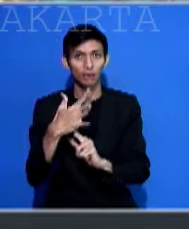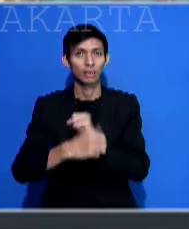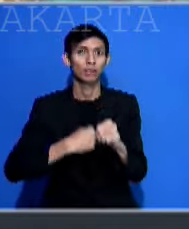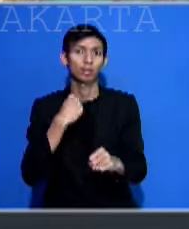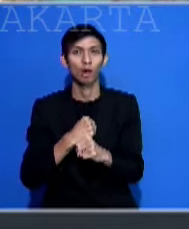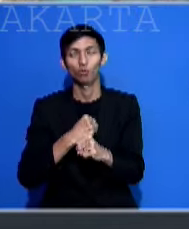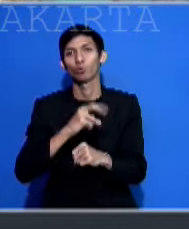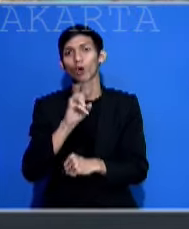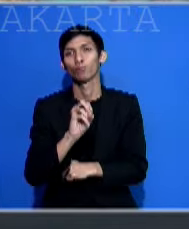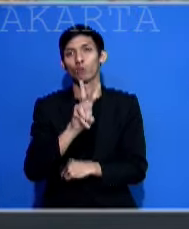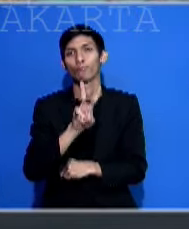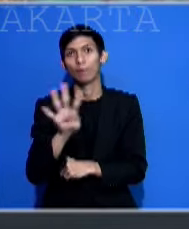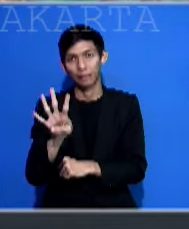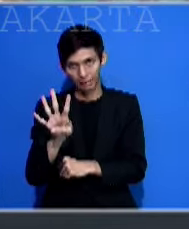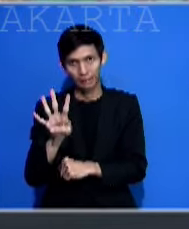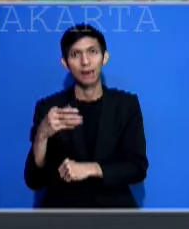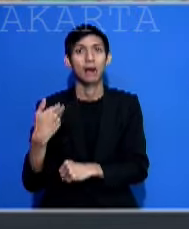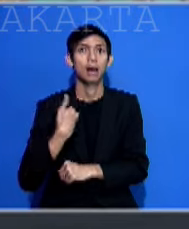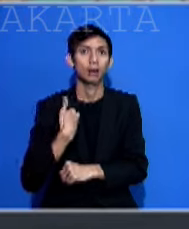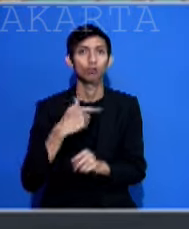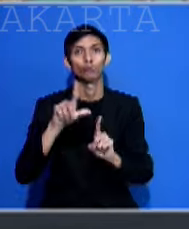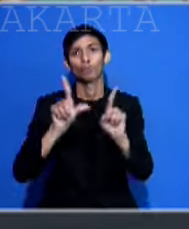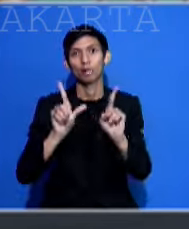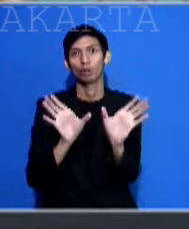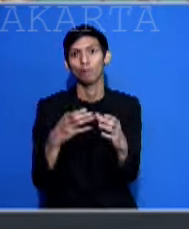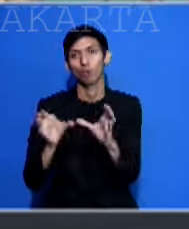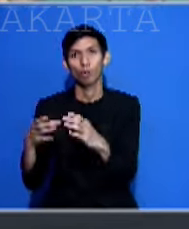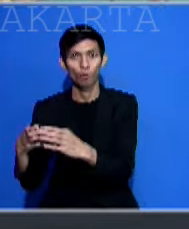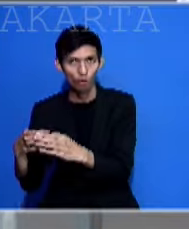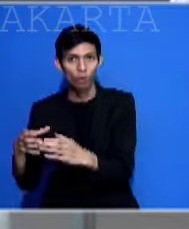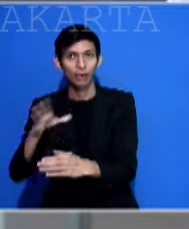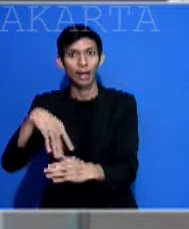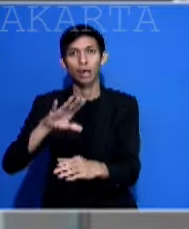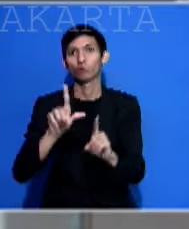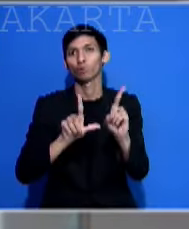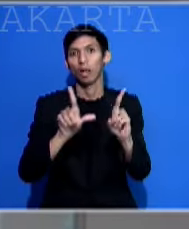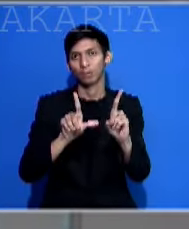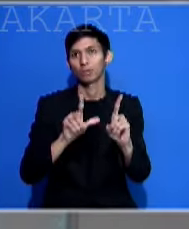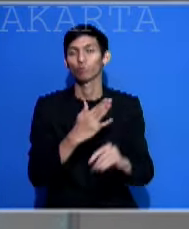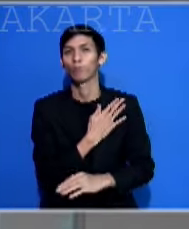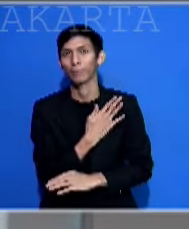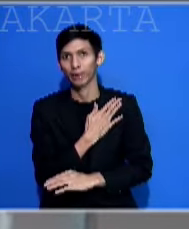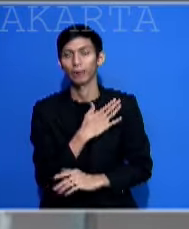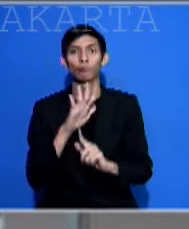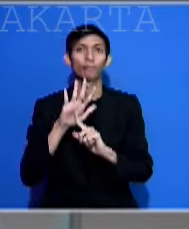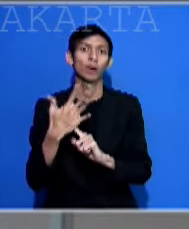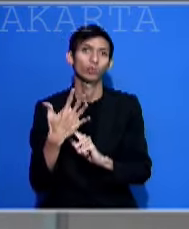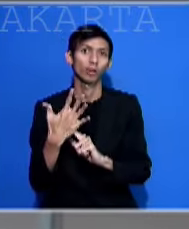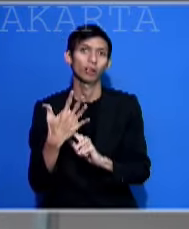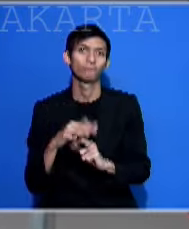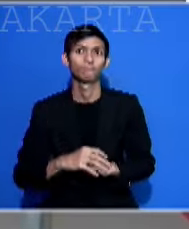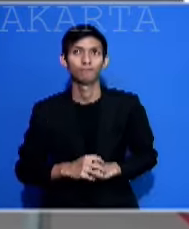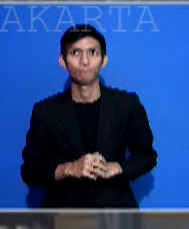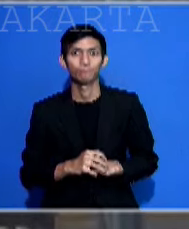dipun sartani 17 kelempaan saking 17 kapanewon ing Kabupaten Bantul. Festival Karawitan menika ajeg katindakaken saben taun